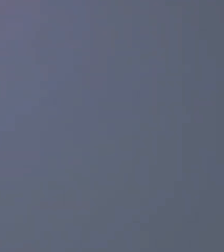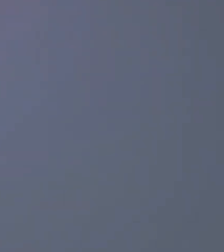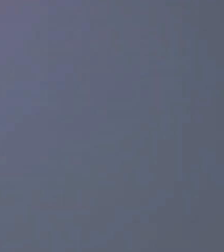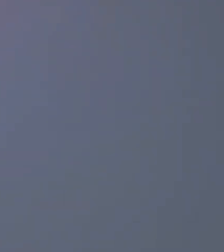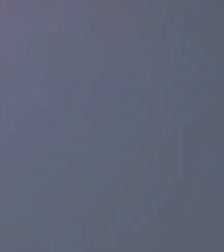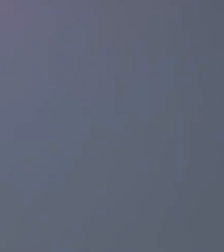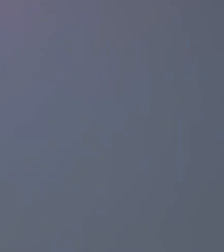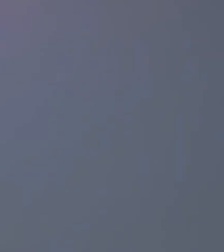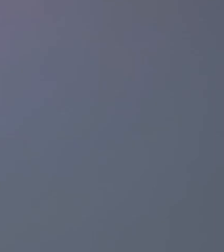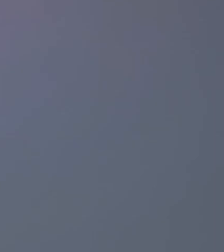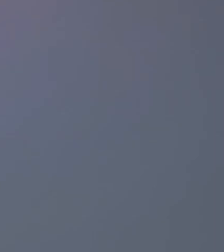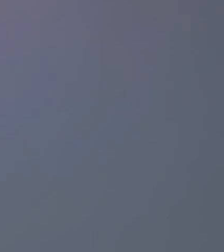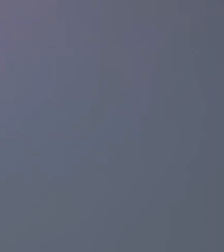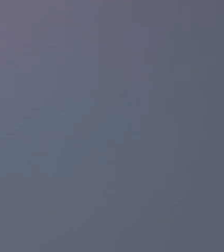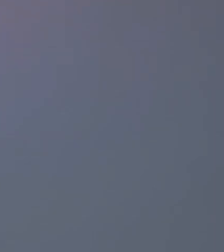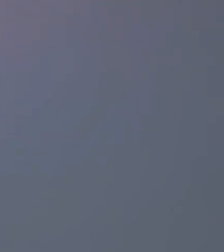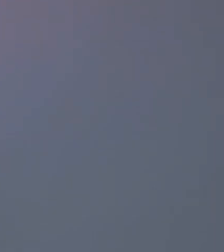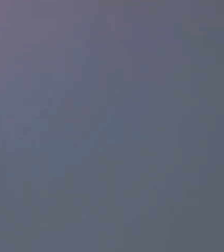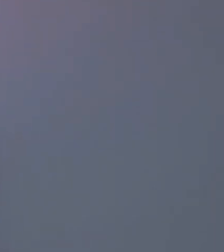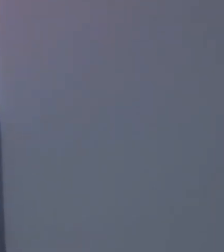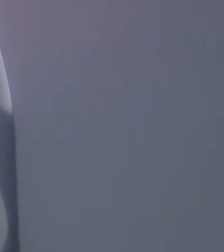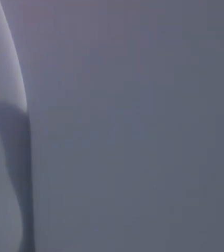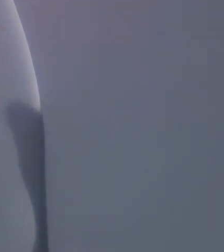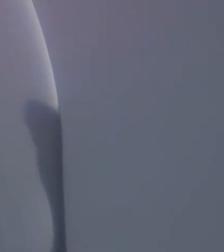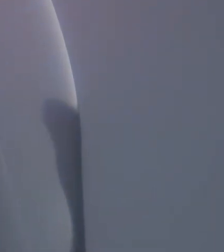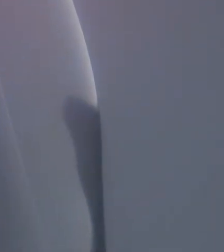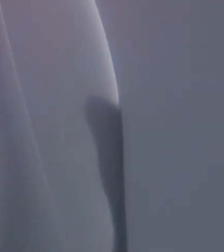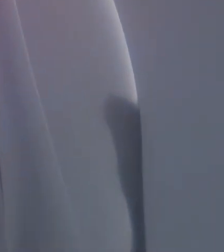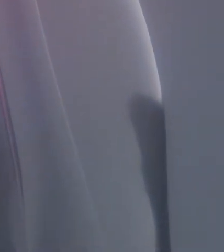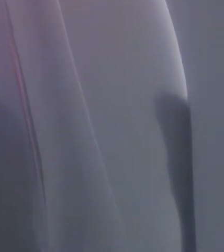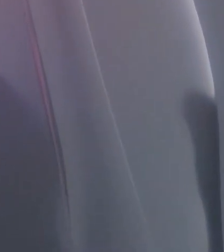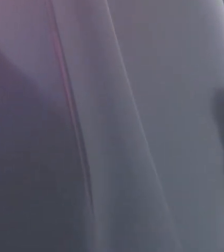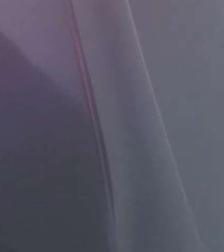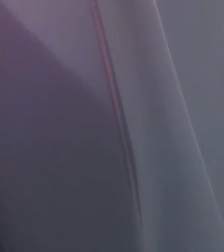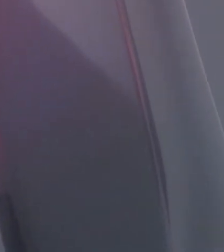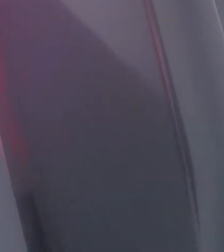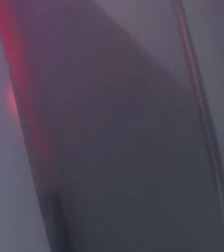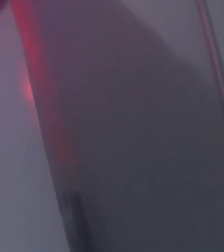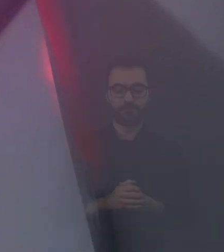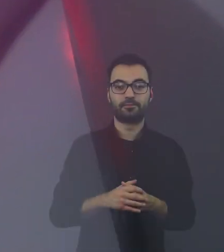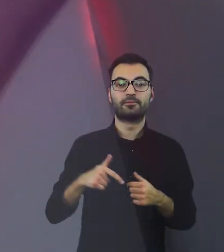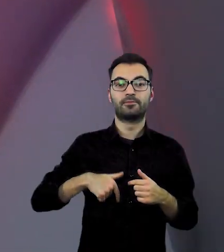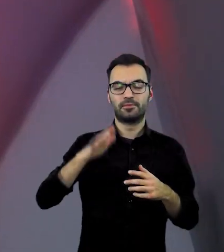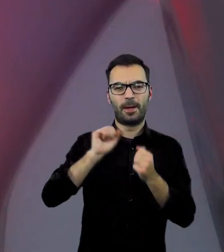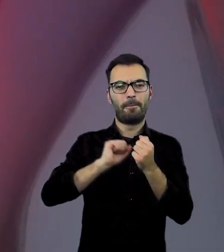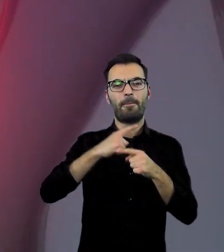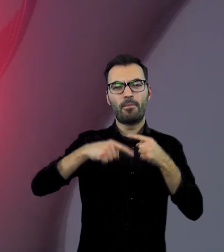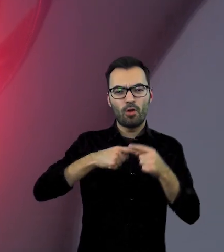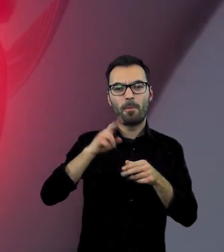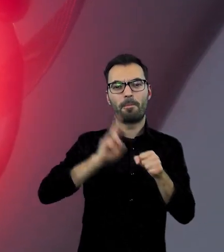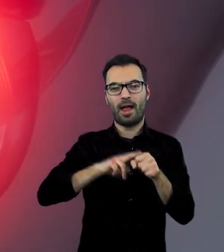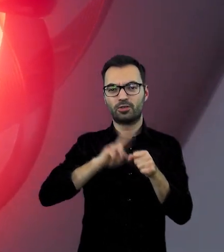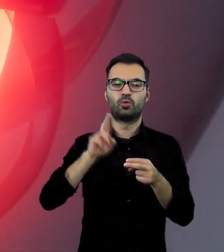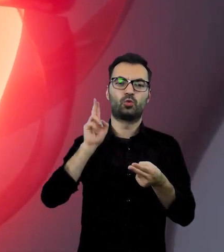Przez wątrobę wraz z krwią przechodzi praktycznie wszystko, co uzyskujemy ze strawionego pokarmu. Potrafi ona przetwarzać